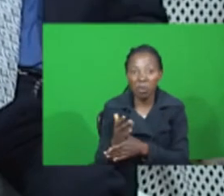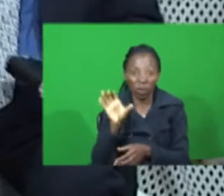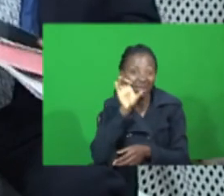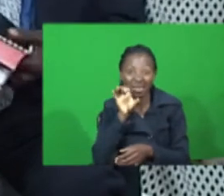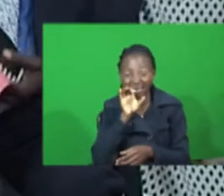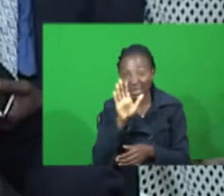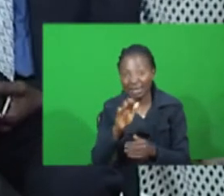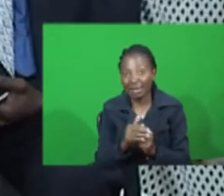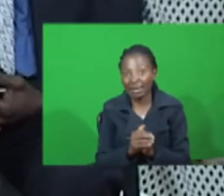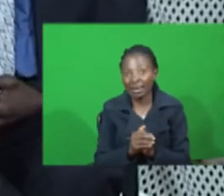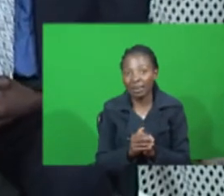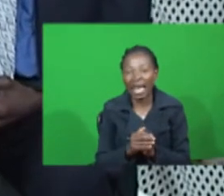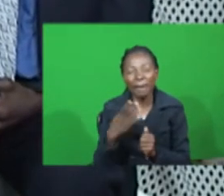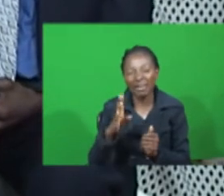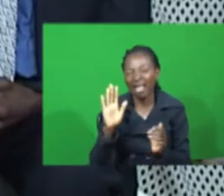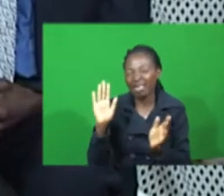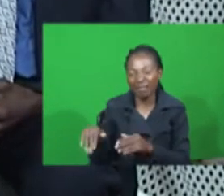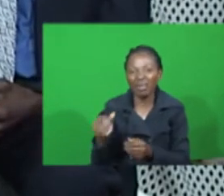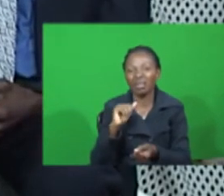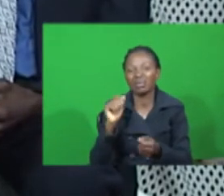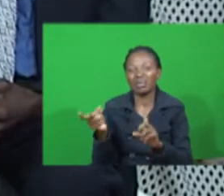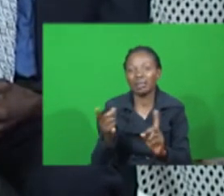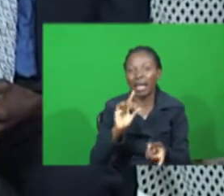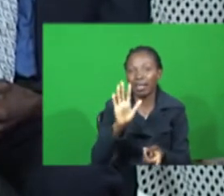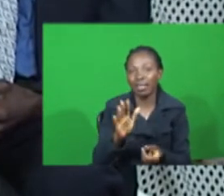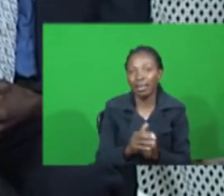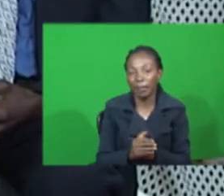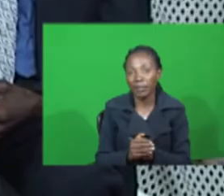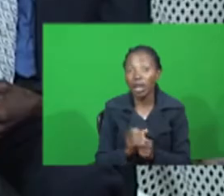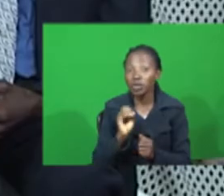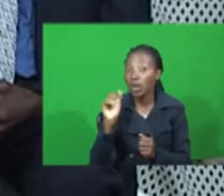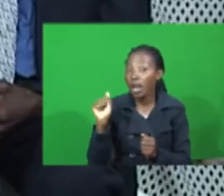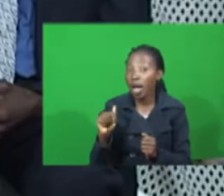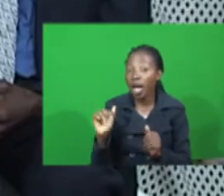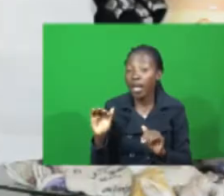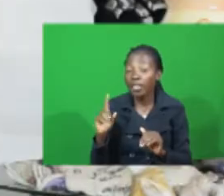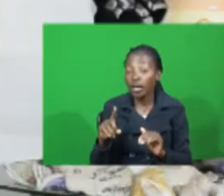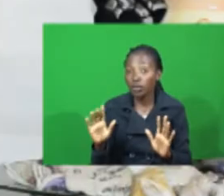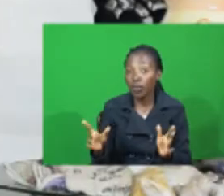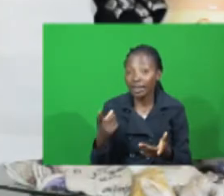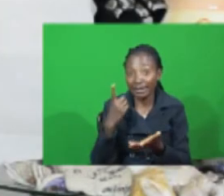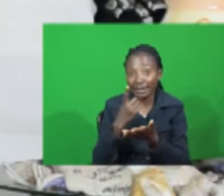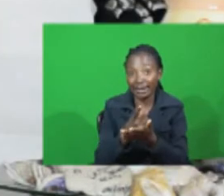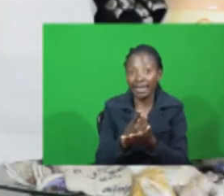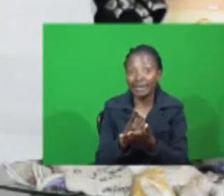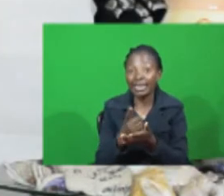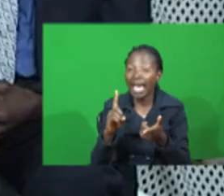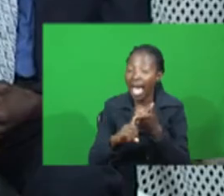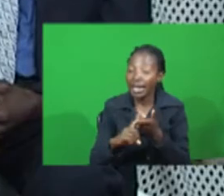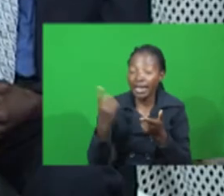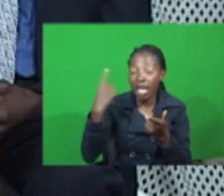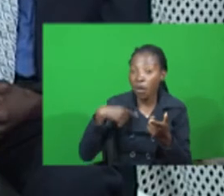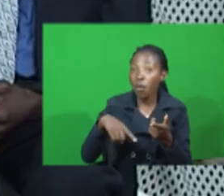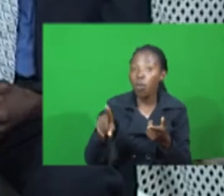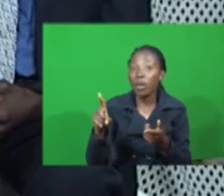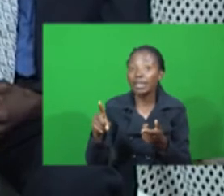Chaitwa chitsotsi kuti ngazviende, zvinopararira ikoko. Saka ndozvaakabva aita ikoko, kundobva vabva vaenda,